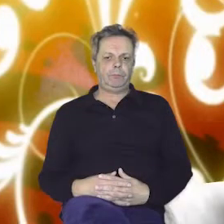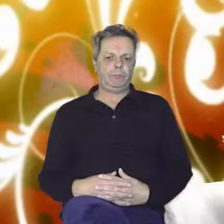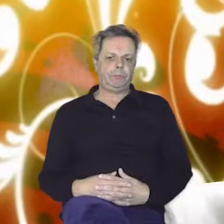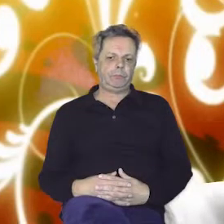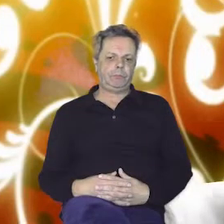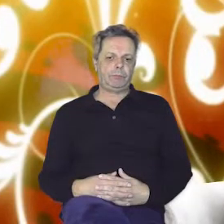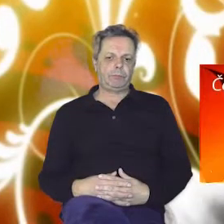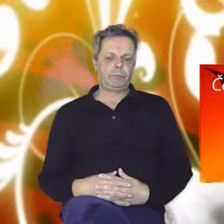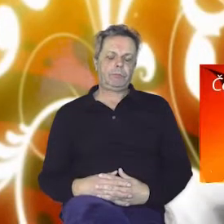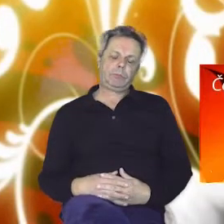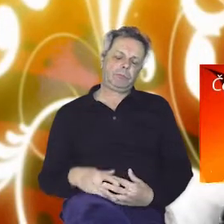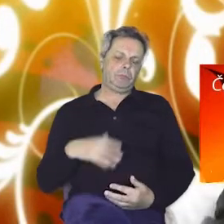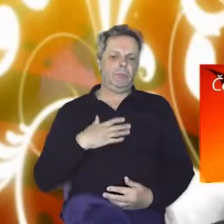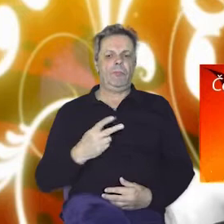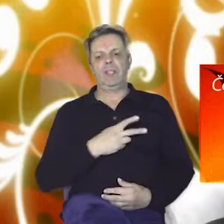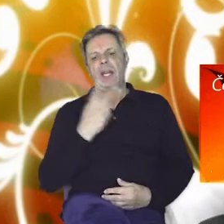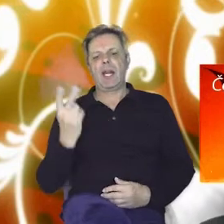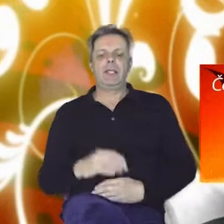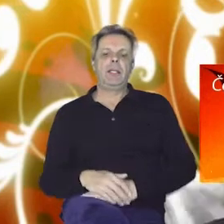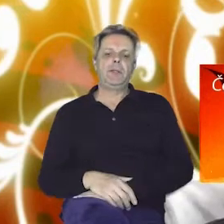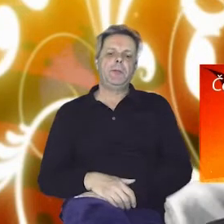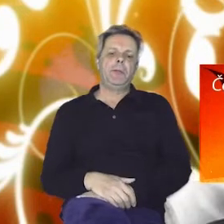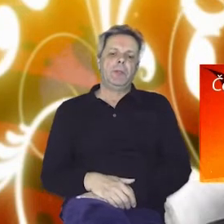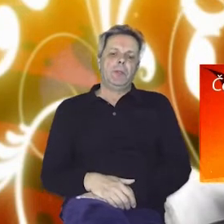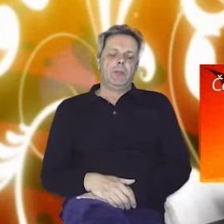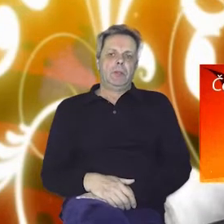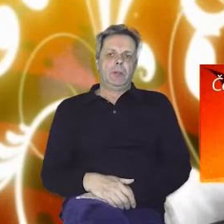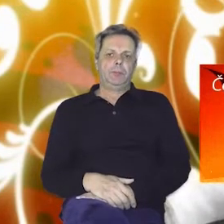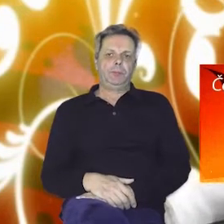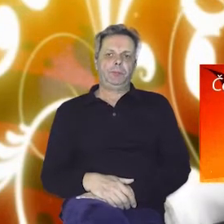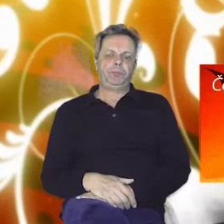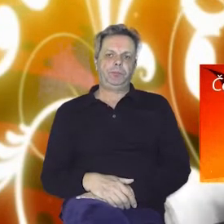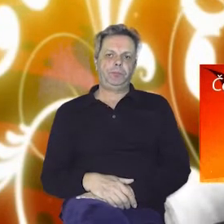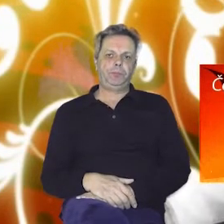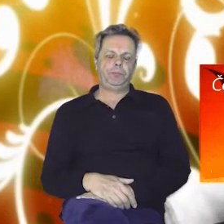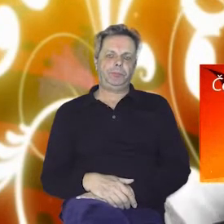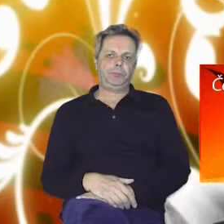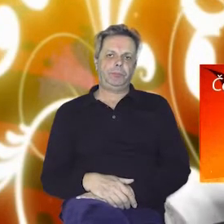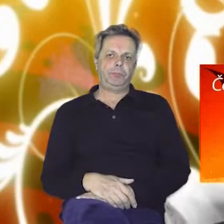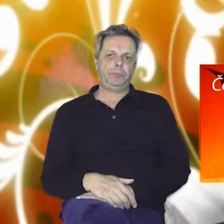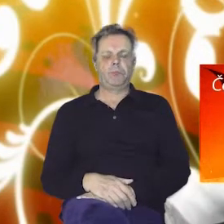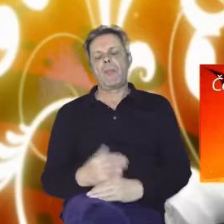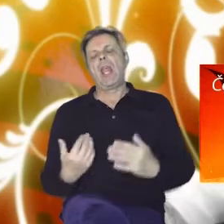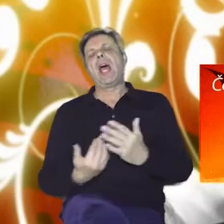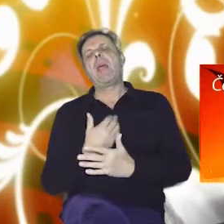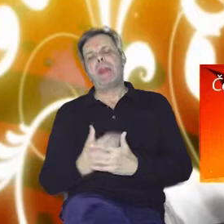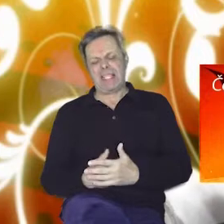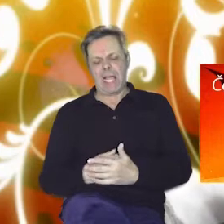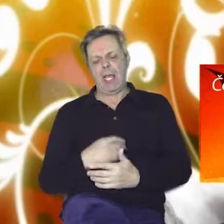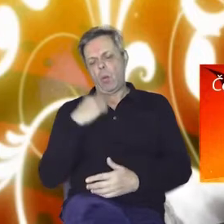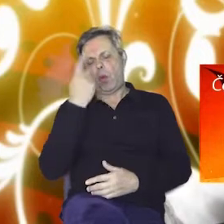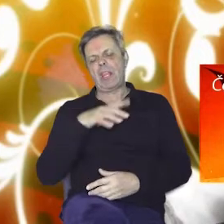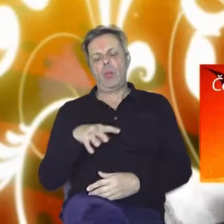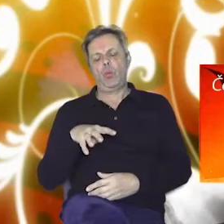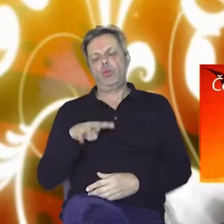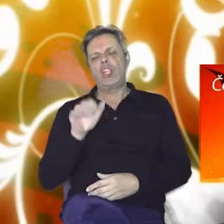Drage gledateljice i dragi gledatelji, ova emisija će biti u 14.30 u nedjelju u reprizi.